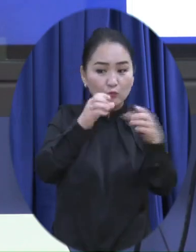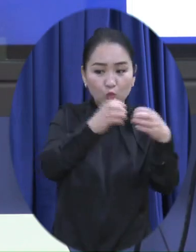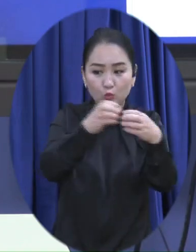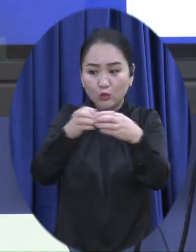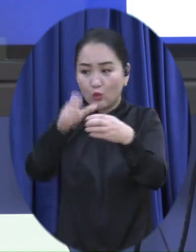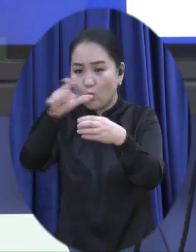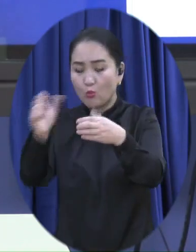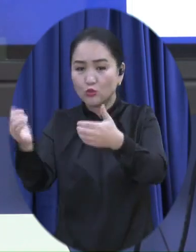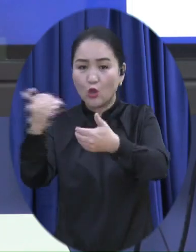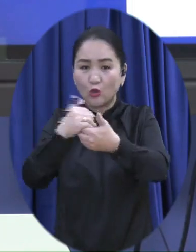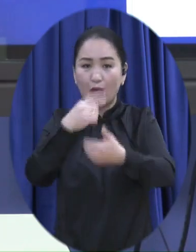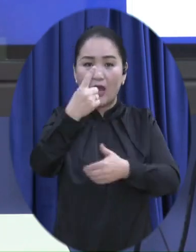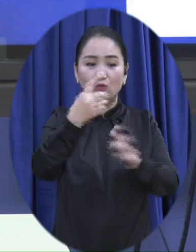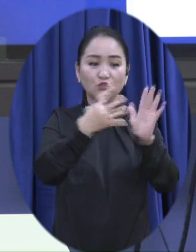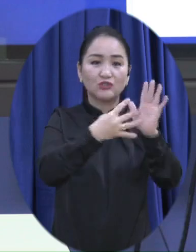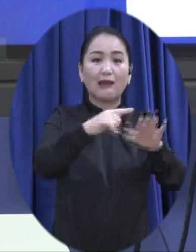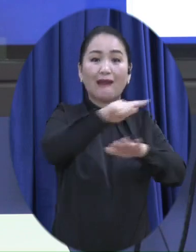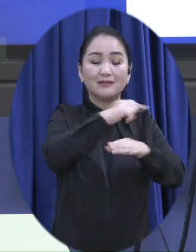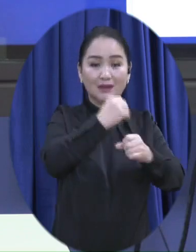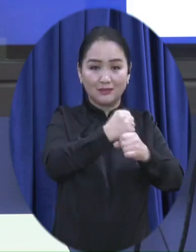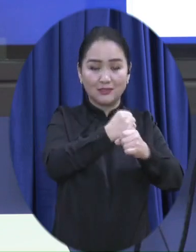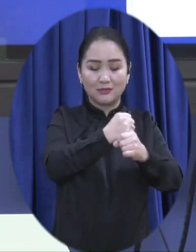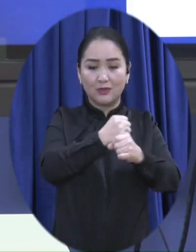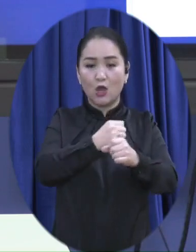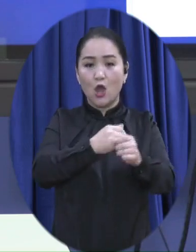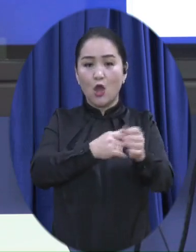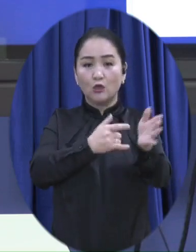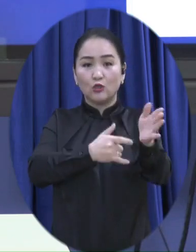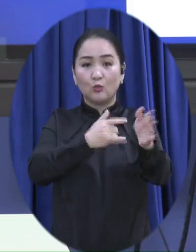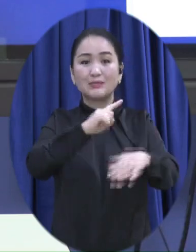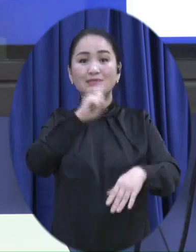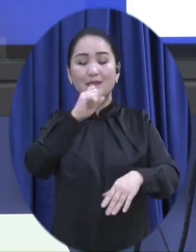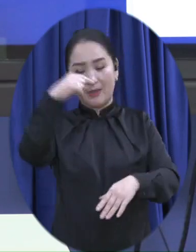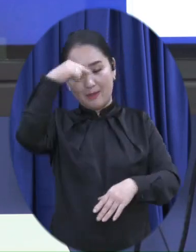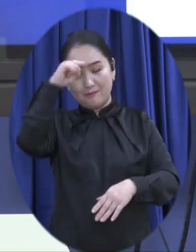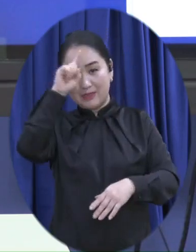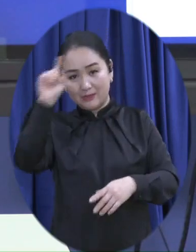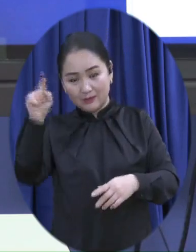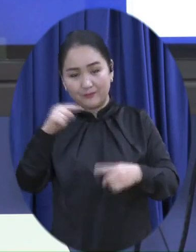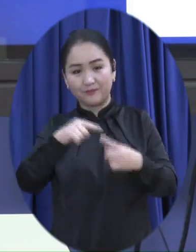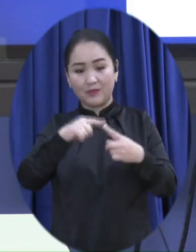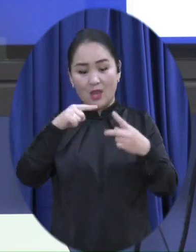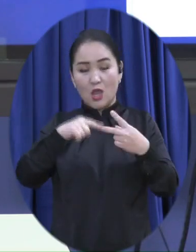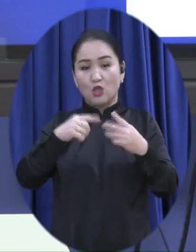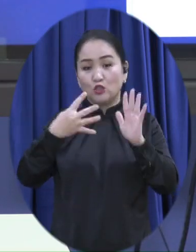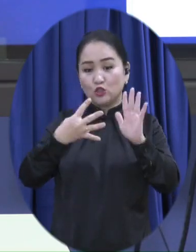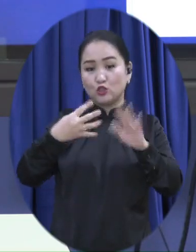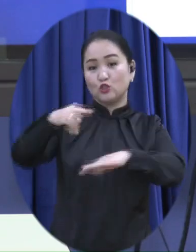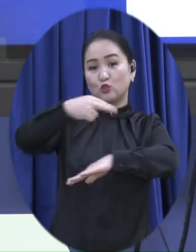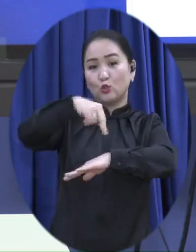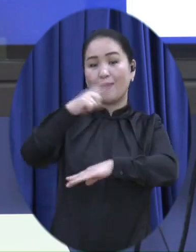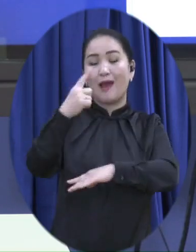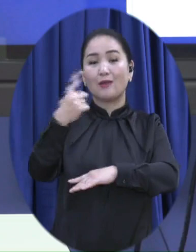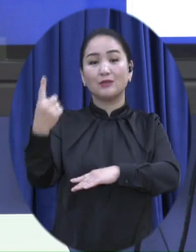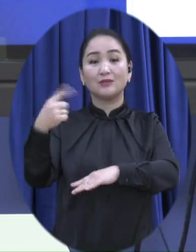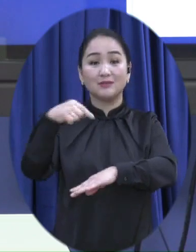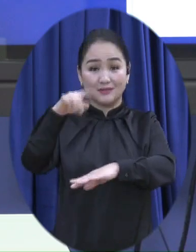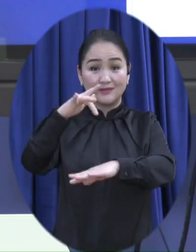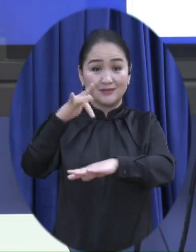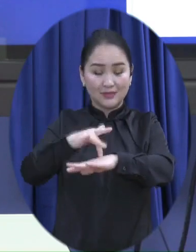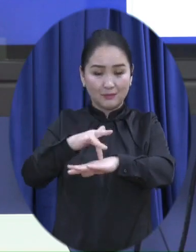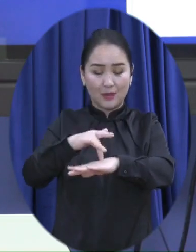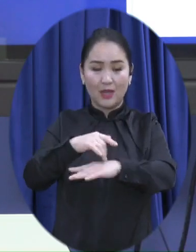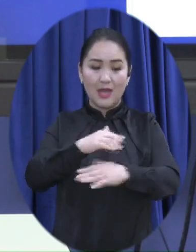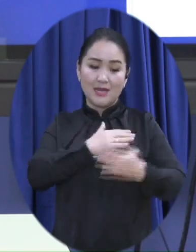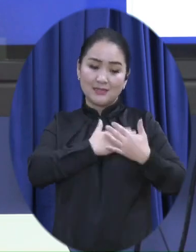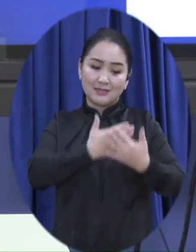19 цэг ажиллаж байна. Төмөр замын нэгдсэн эмнэлэг ажиллаж байна. 9 дүүрэгт 18 цэг ажиллаж байна. За сайн дурын шинжилгээ авах 90